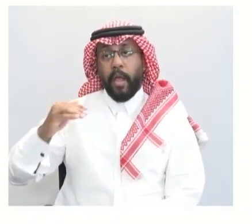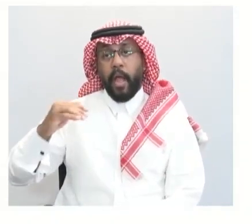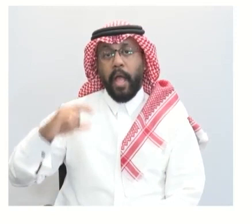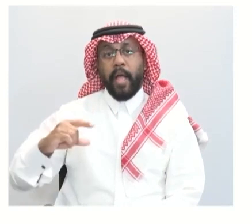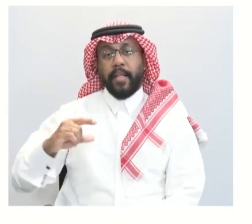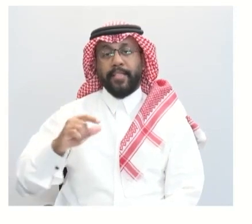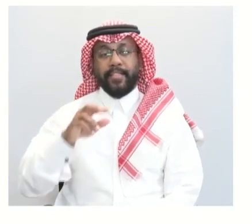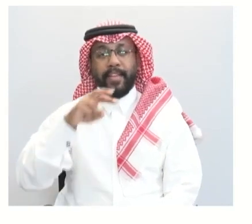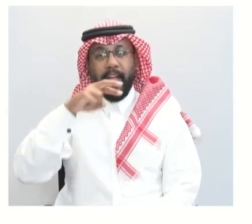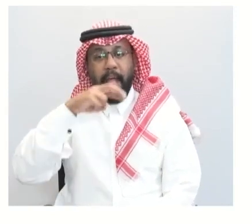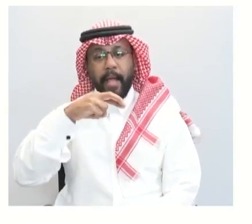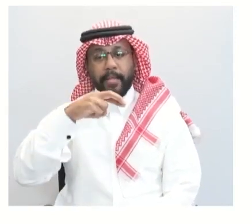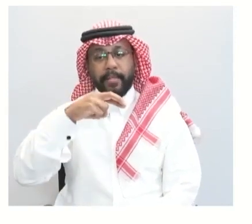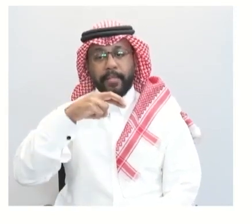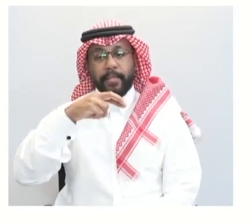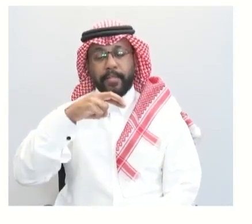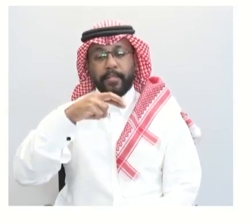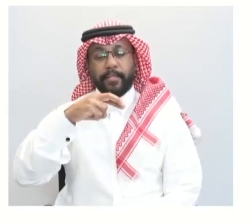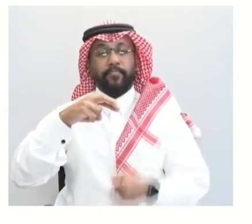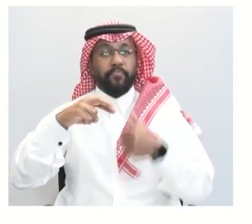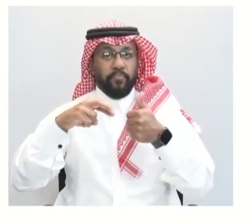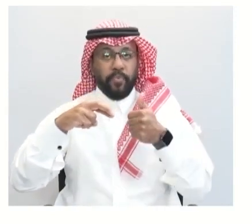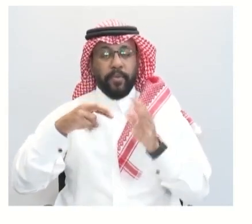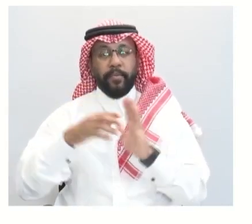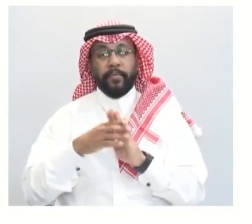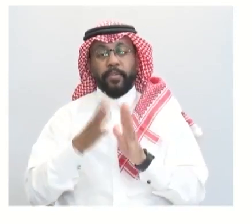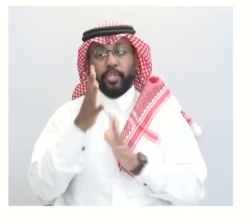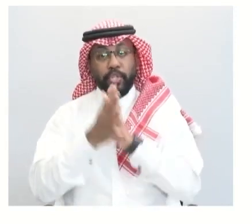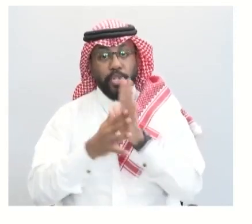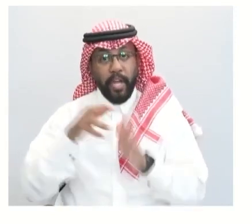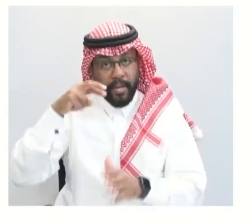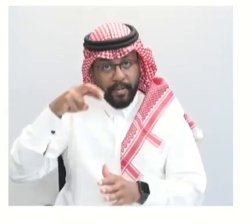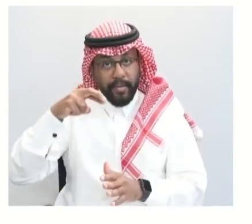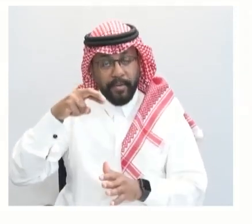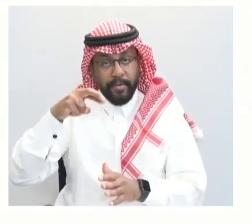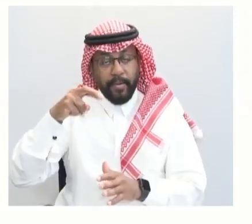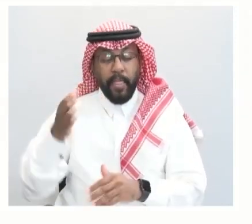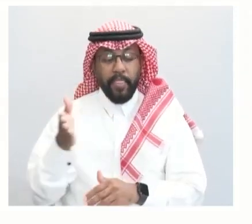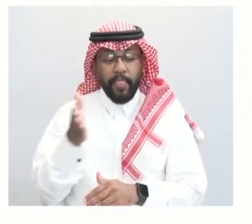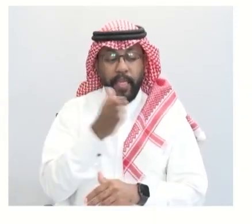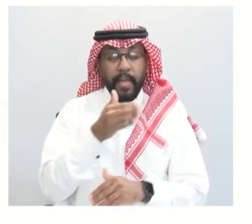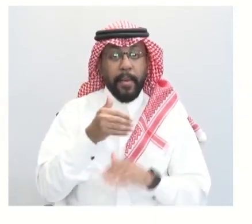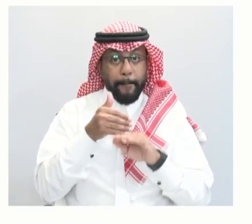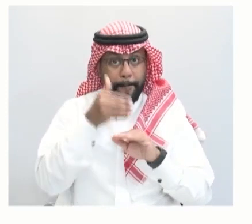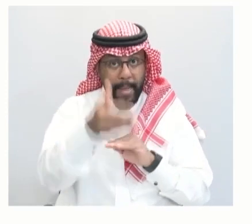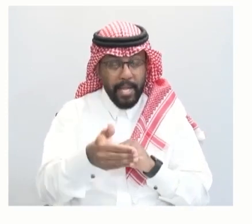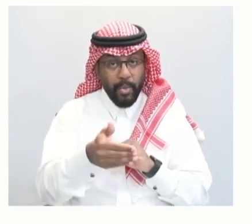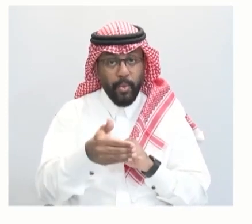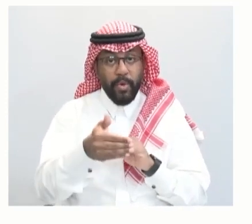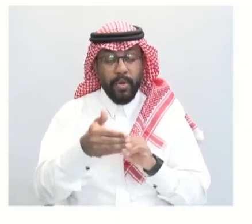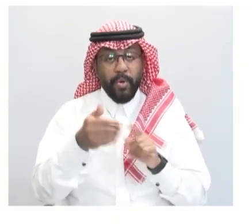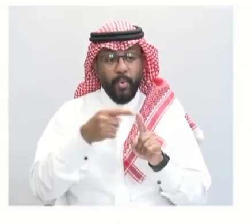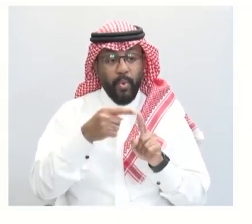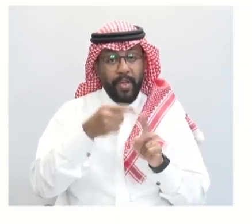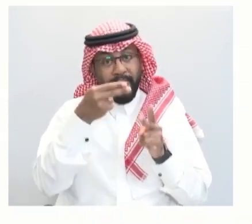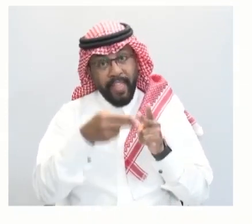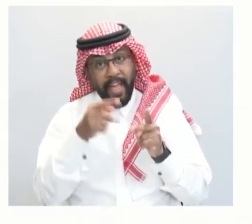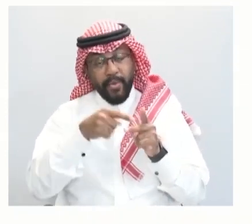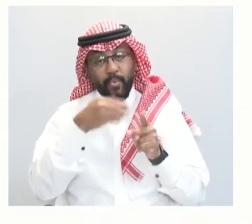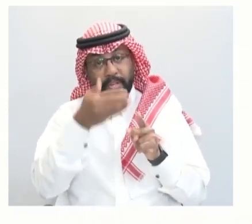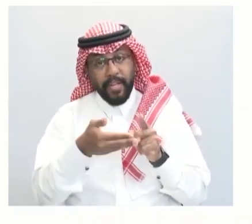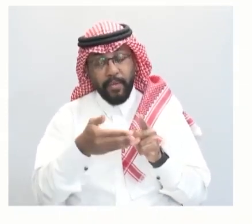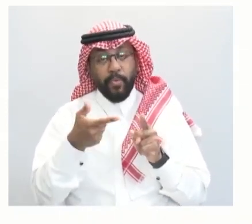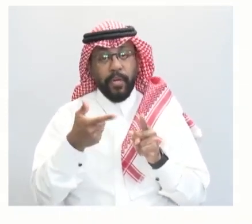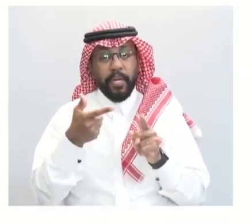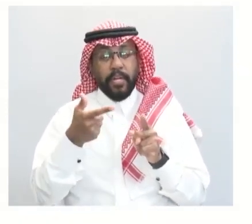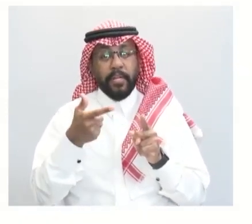احسنتم كتبتهم لاحد ثم بعد الاحد مباشره ياتينا يوم